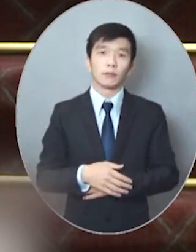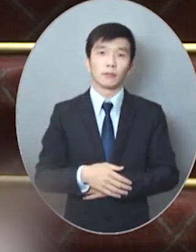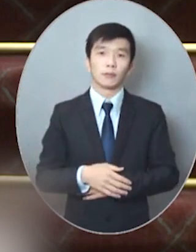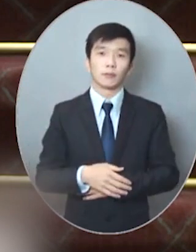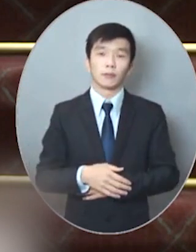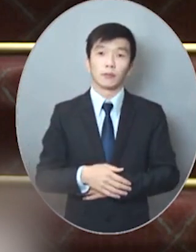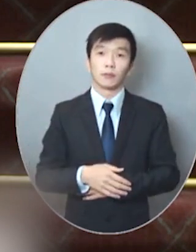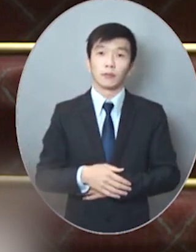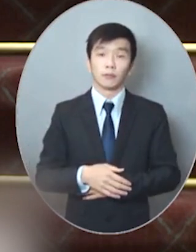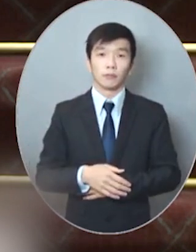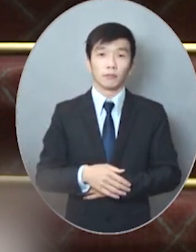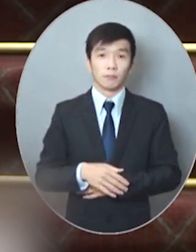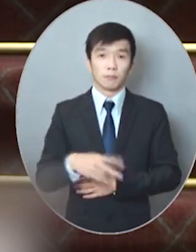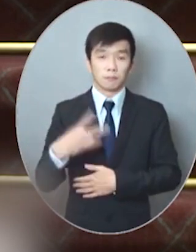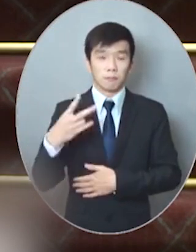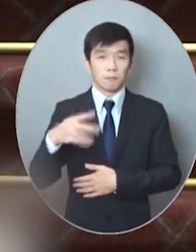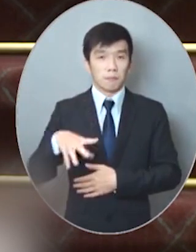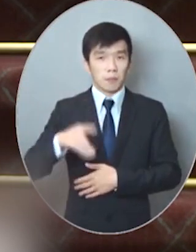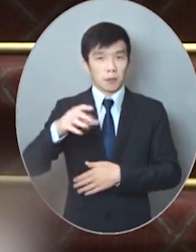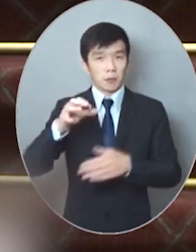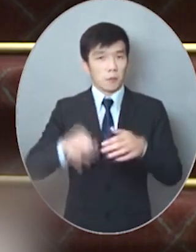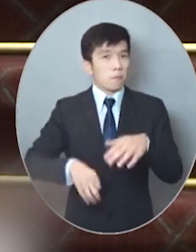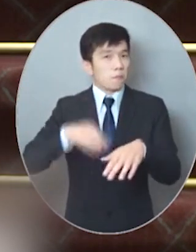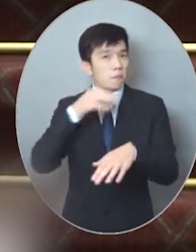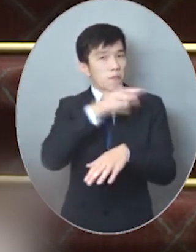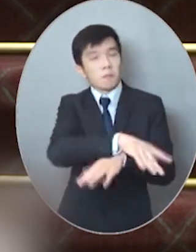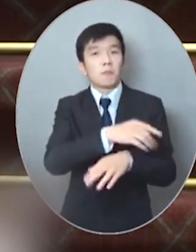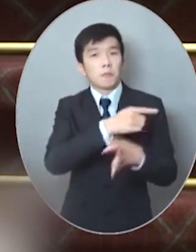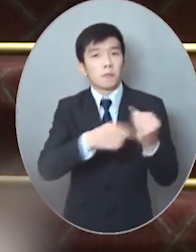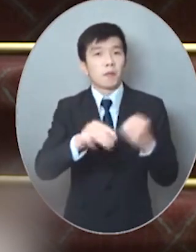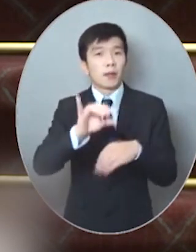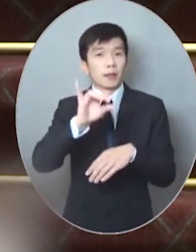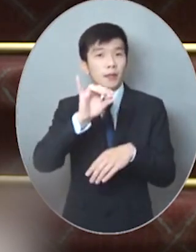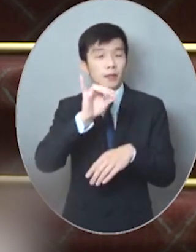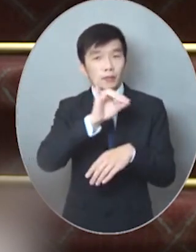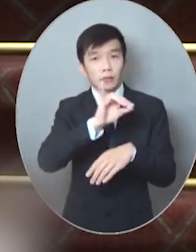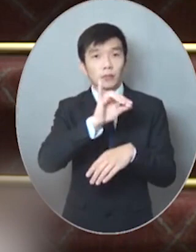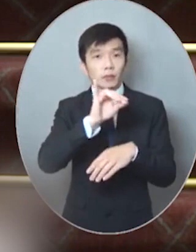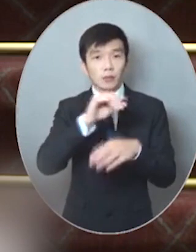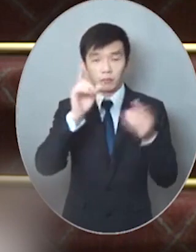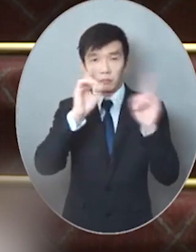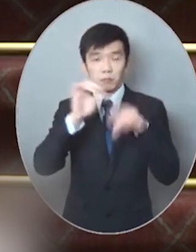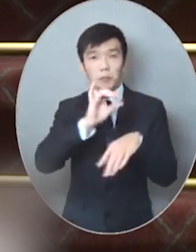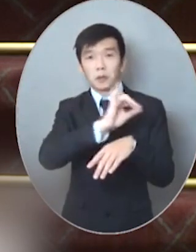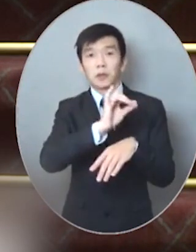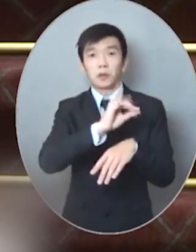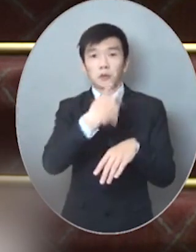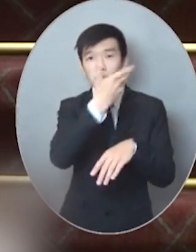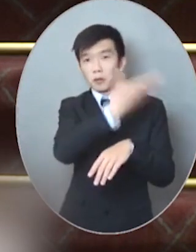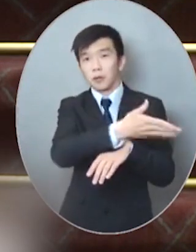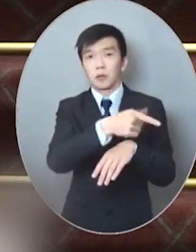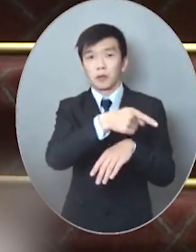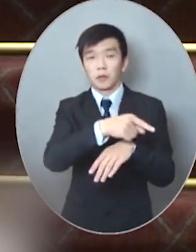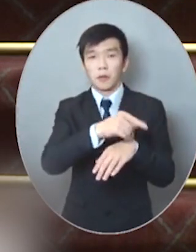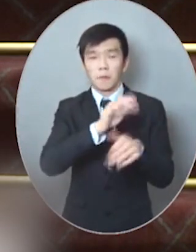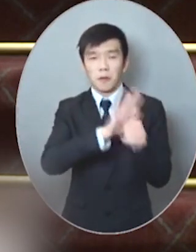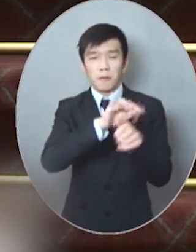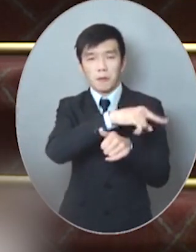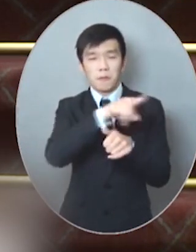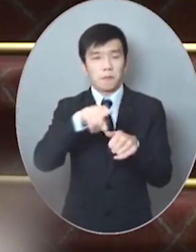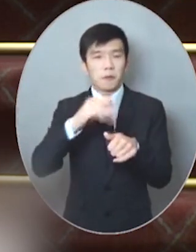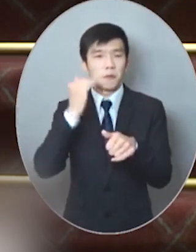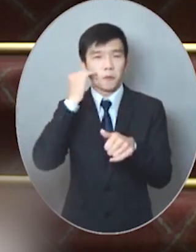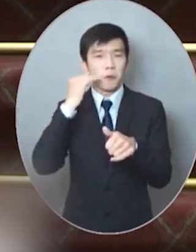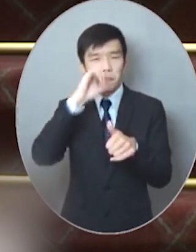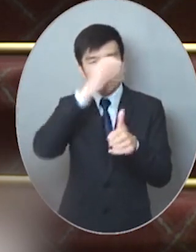将捐赠1000片的口罩，也就是将近一日的产能，支援疫情严重的国家